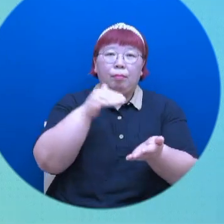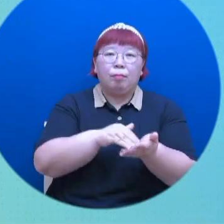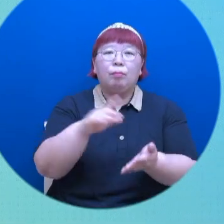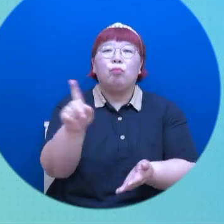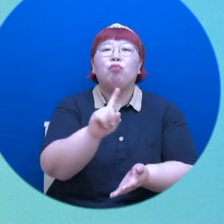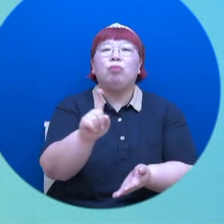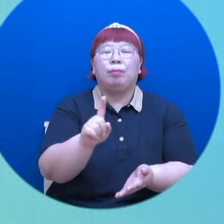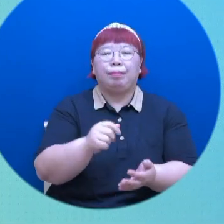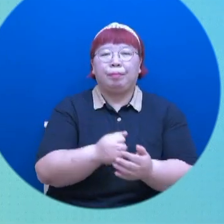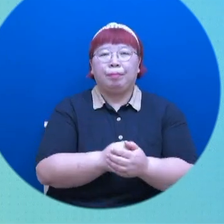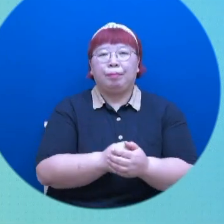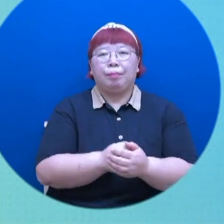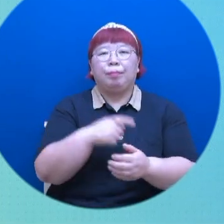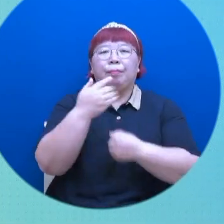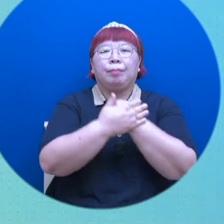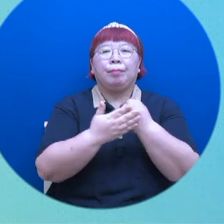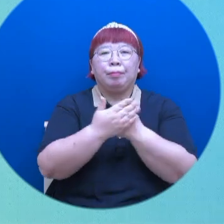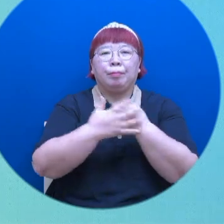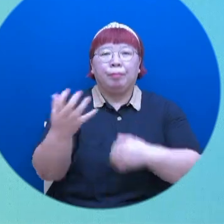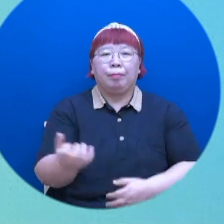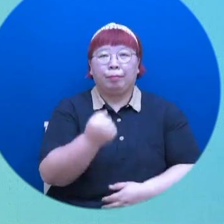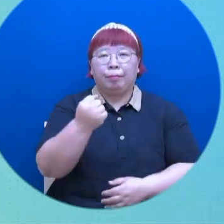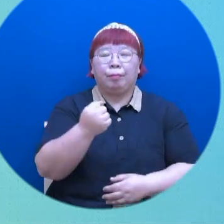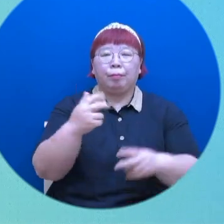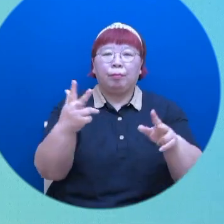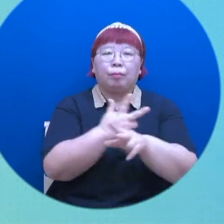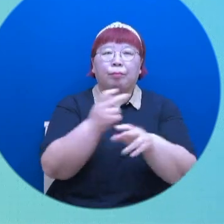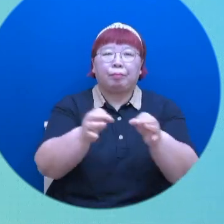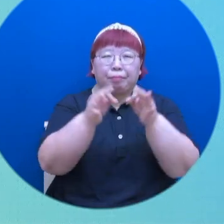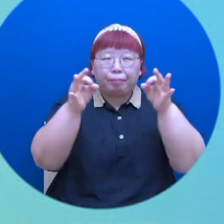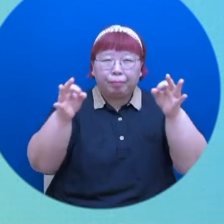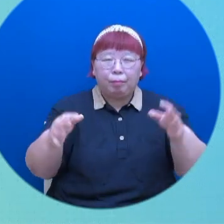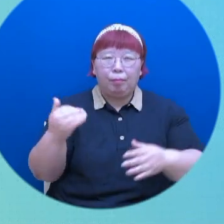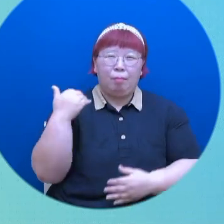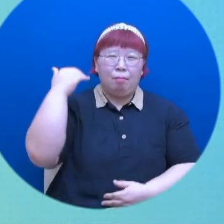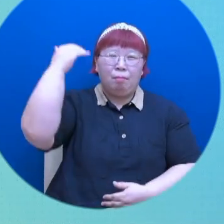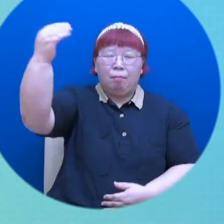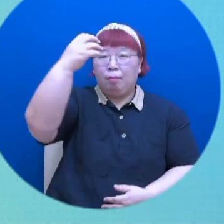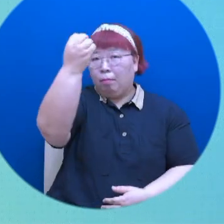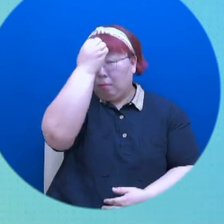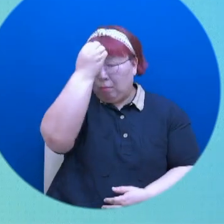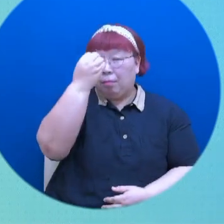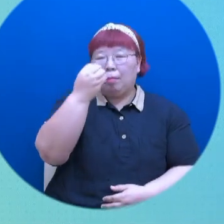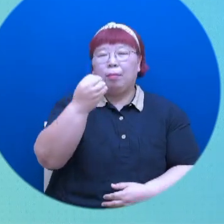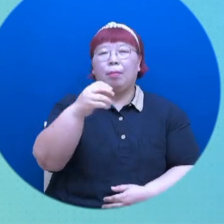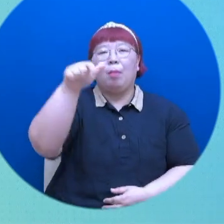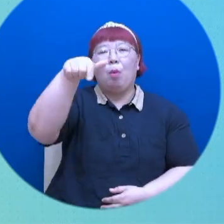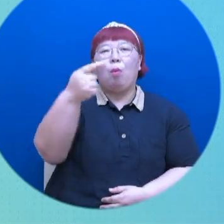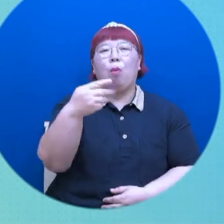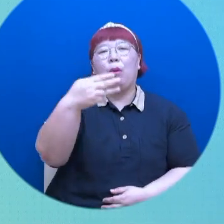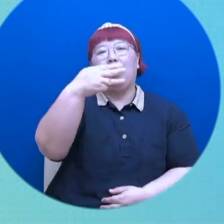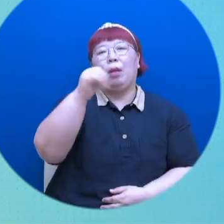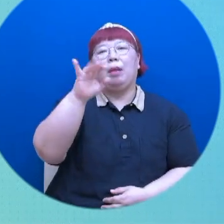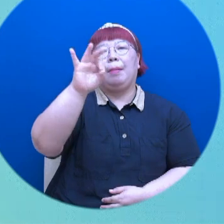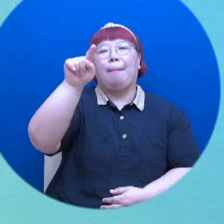안에서 돌아오는 한 주간 거대한 골리앗 앞에 담대하게